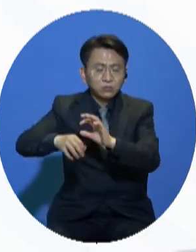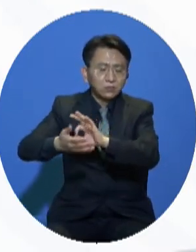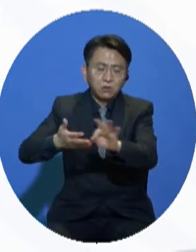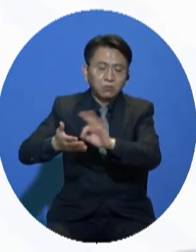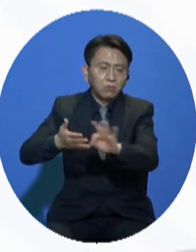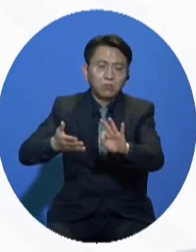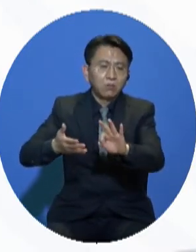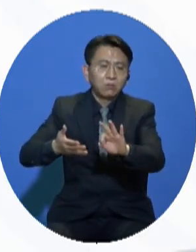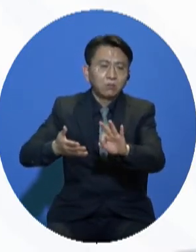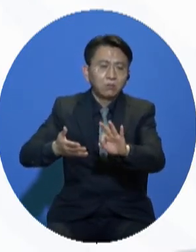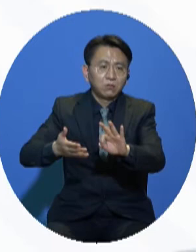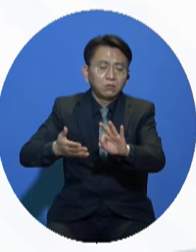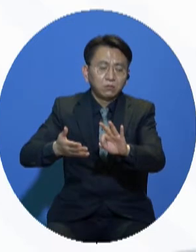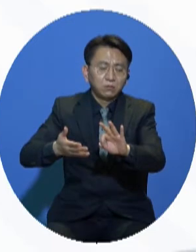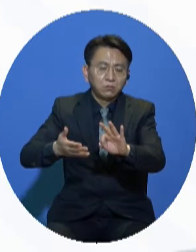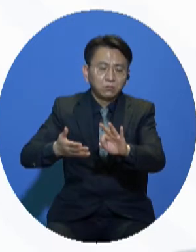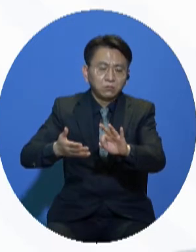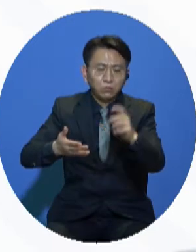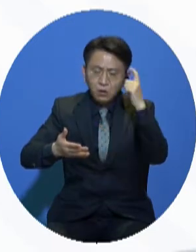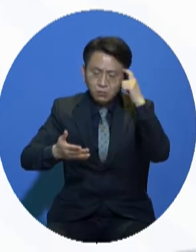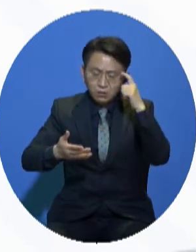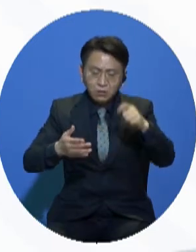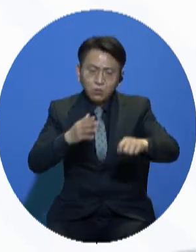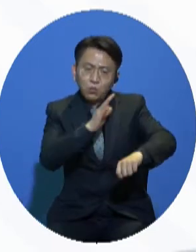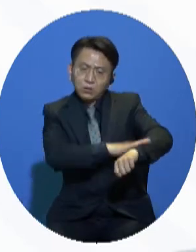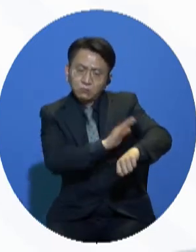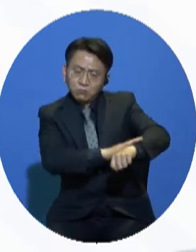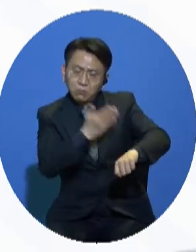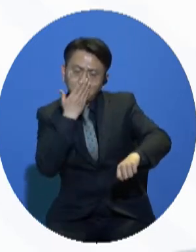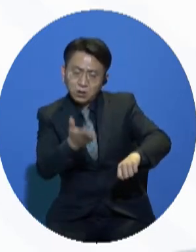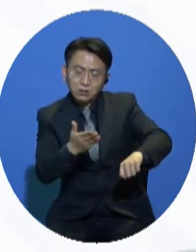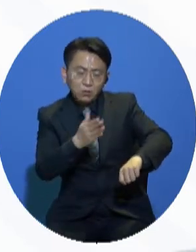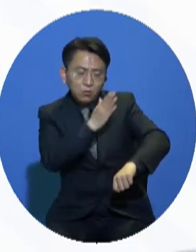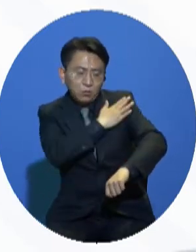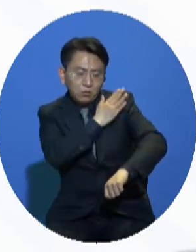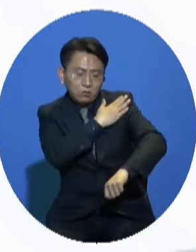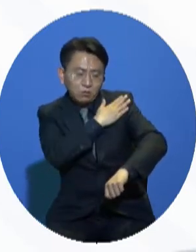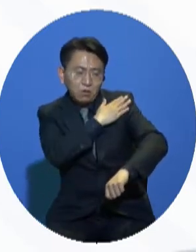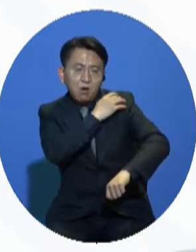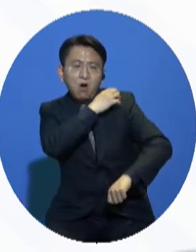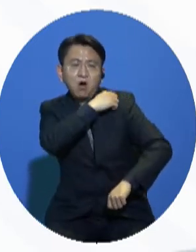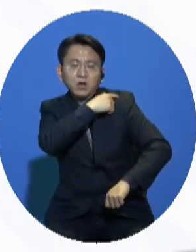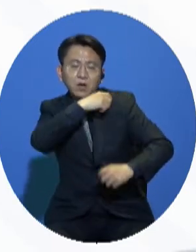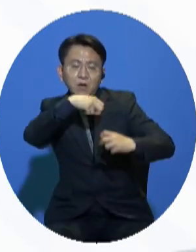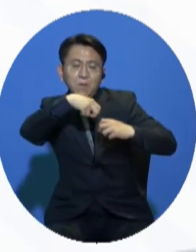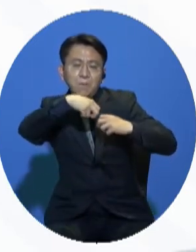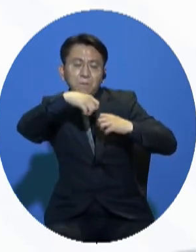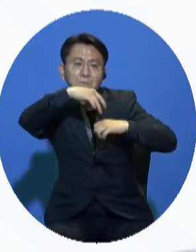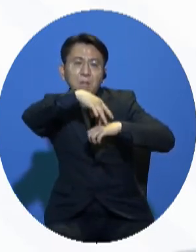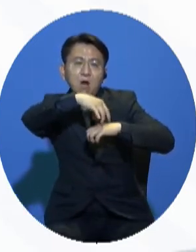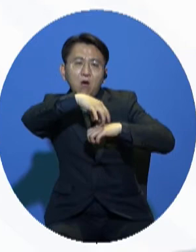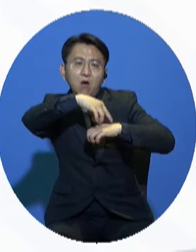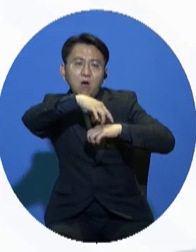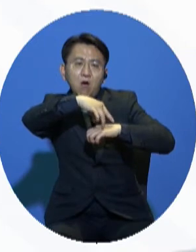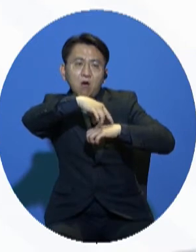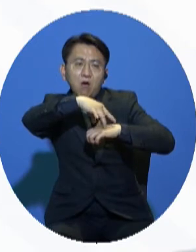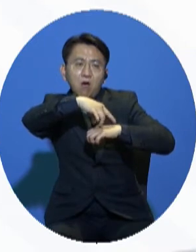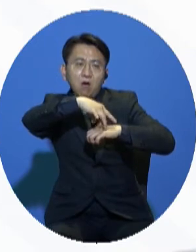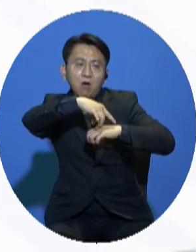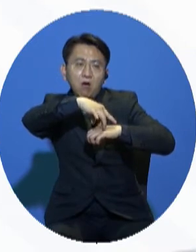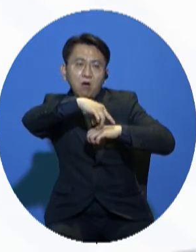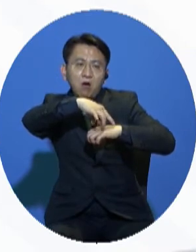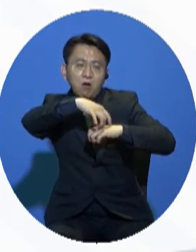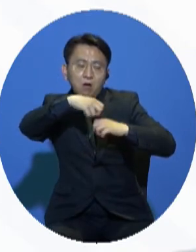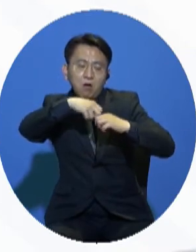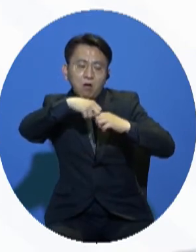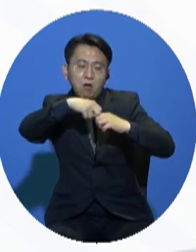사용하지 And I could see 않게 that my 되는데 left 뭔가 shoulder blade 이상한 was 것 sticking out like a 같다 wing 라고 했습니다. because 그리고 it wasn't 왼쪽에 down on 어깨 my 뼈가 back because 좀 I wasn't growing